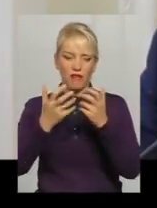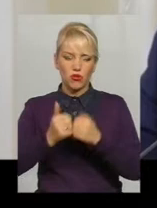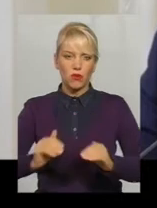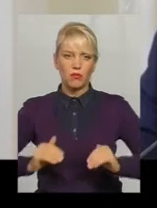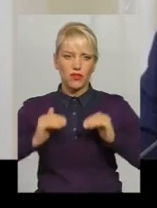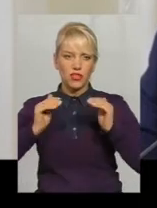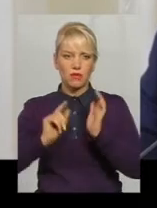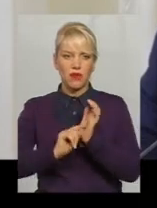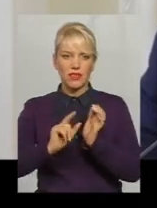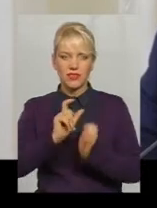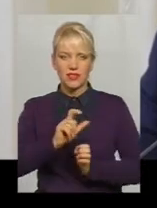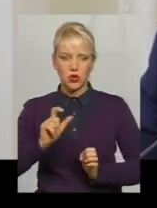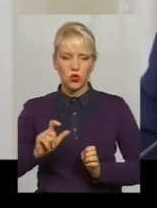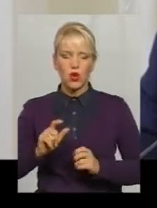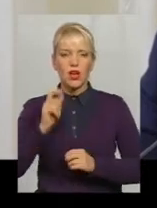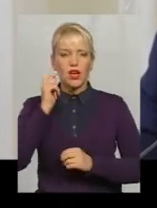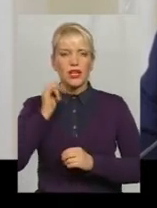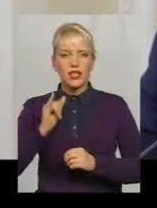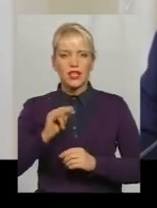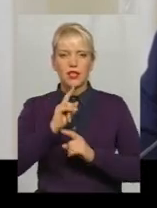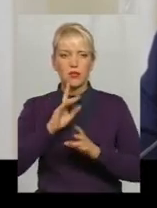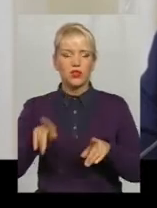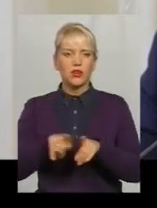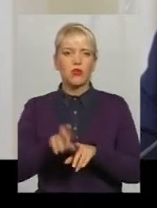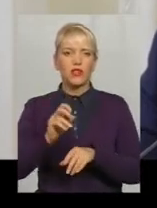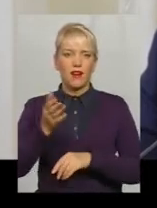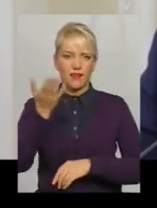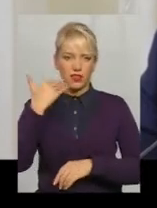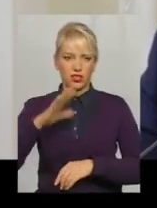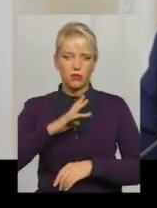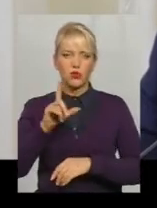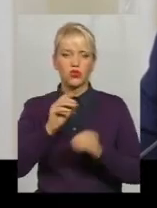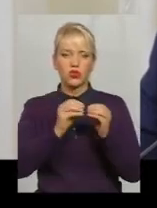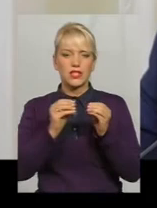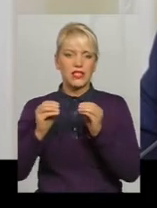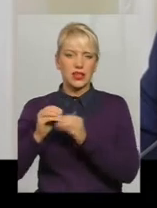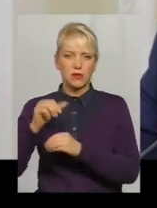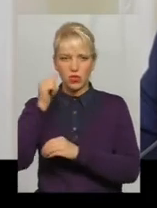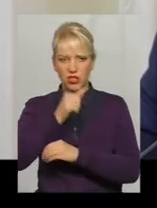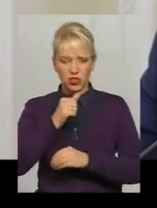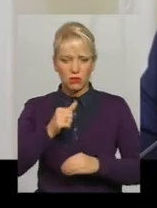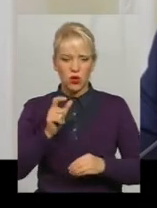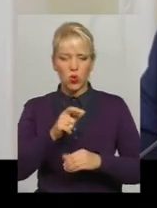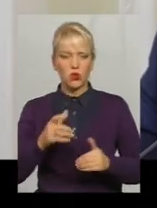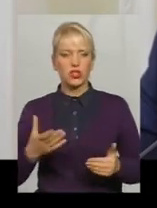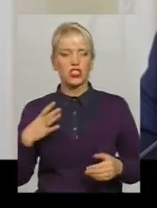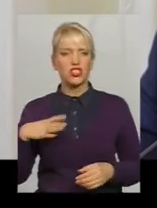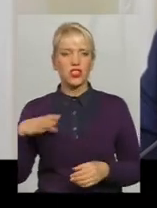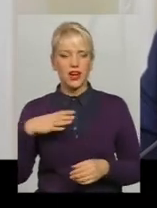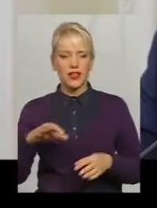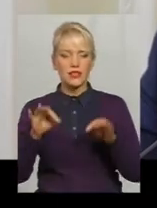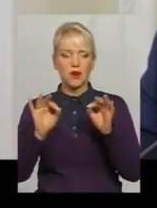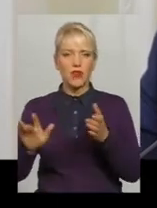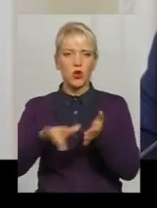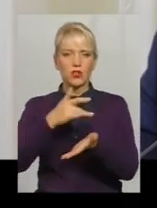пенсії українським пенсіонерам. Все, більше того не буде, як було раніше. Що десятиріччями люди чекали справедливого розрахунку